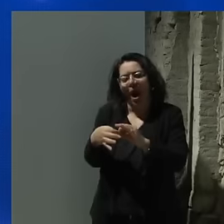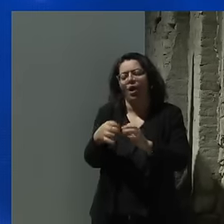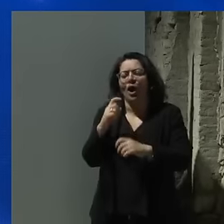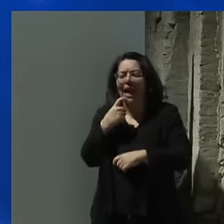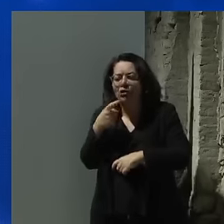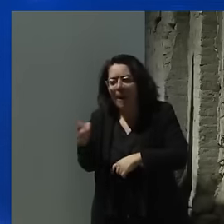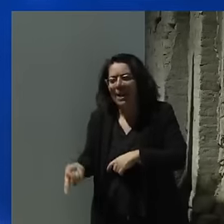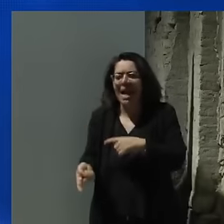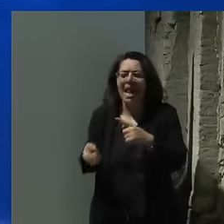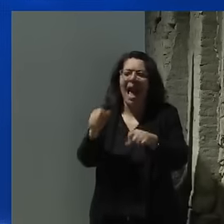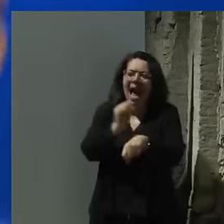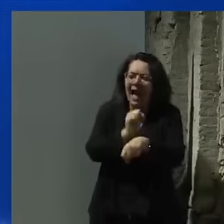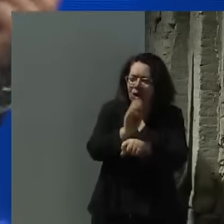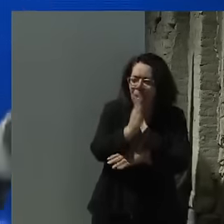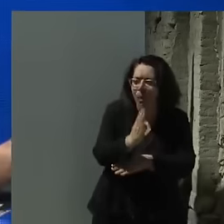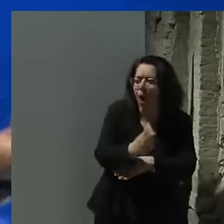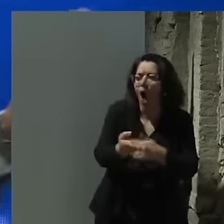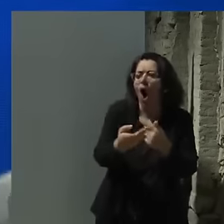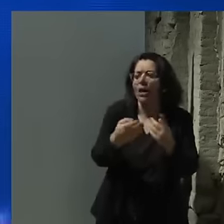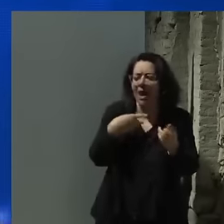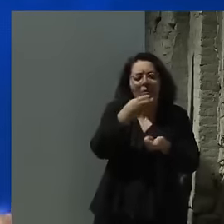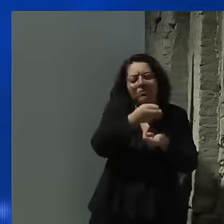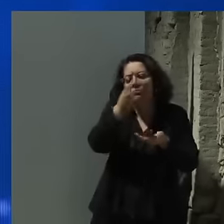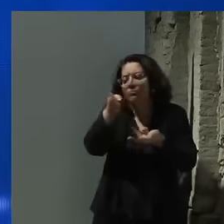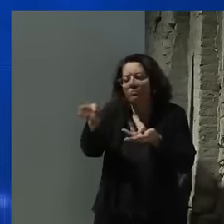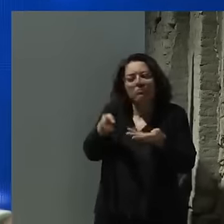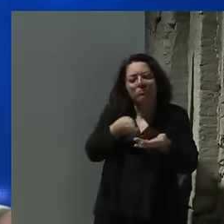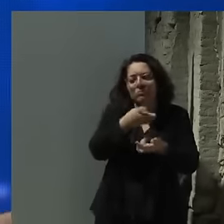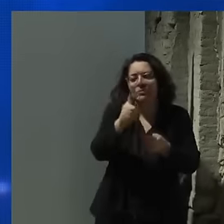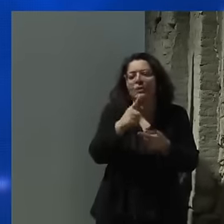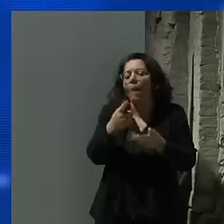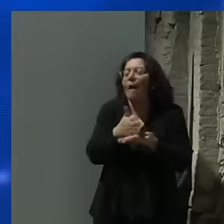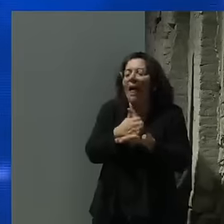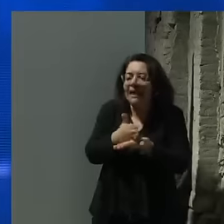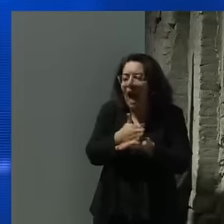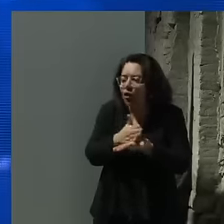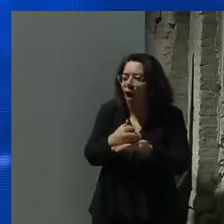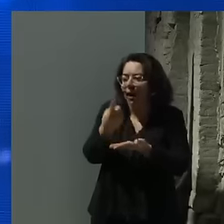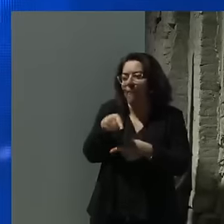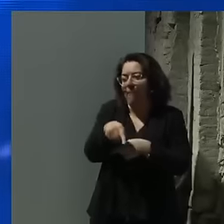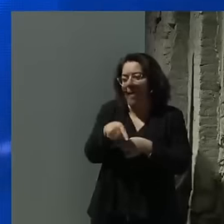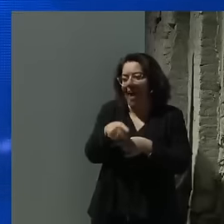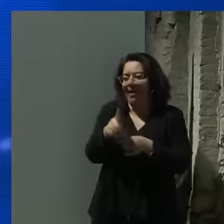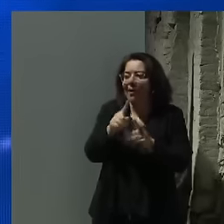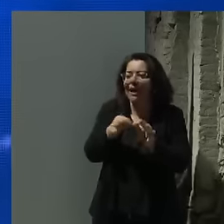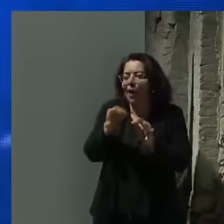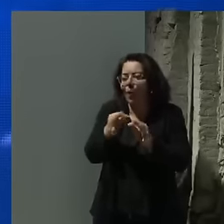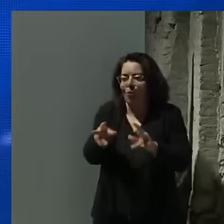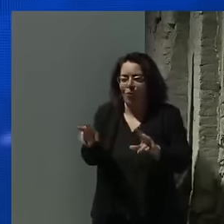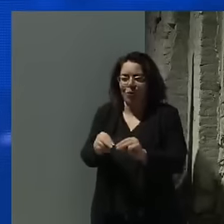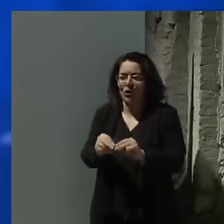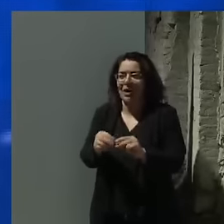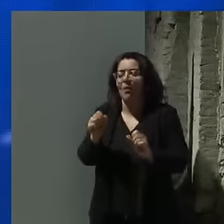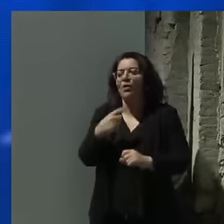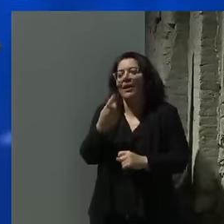minori in carcere a Bologna, con gli adulti a Rimini, Piacenza, Parma, sempre in carcere. E se devo dire la verità, faccio fatica a dire che